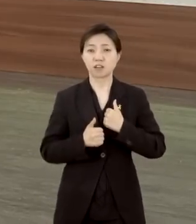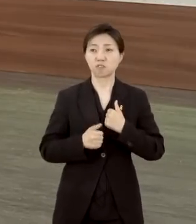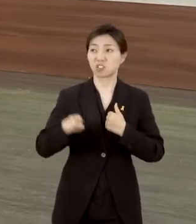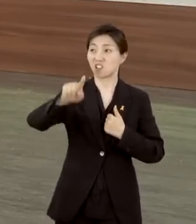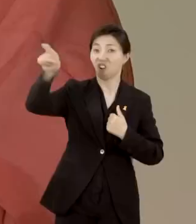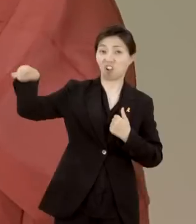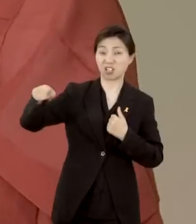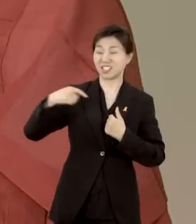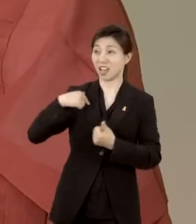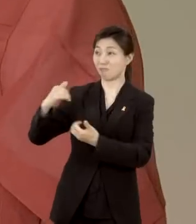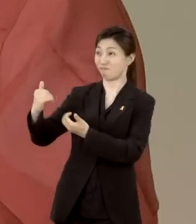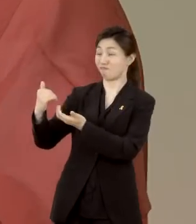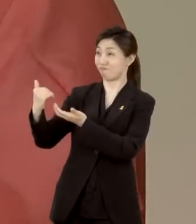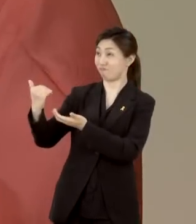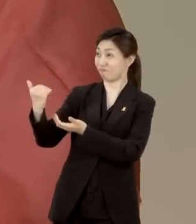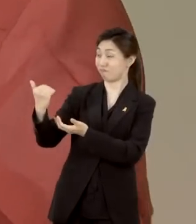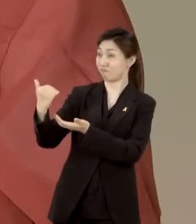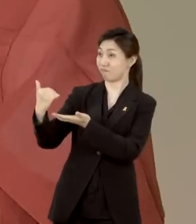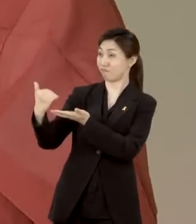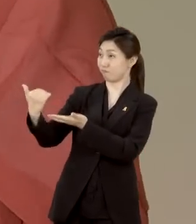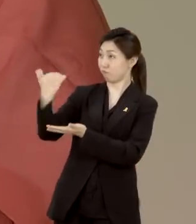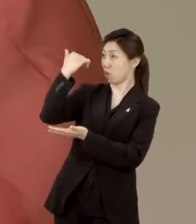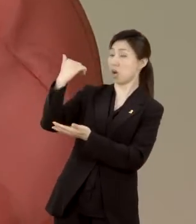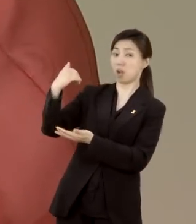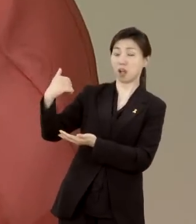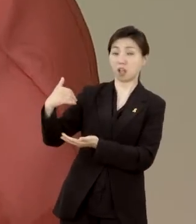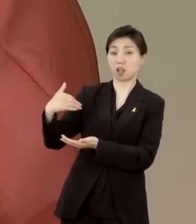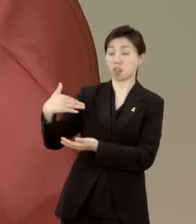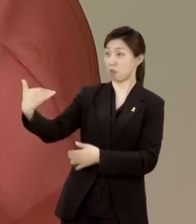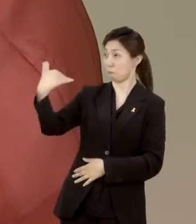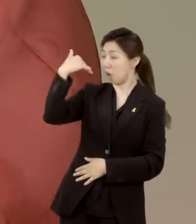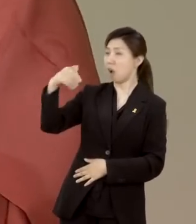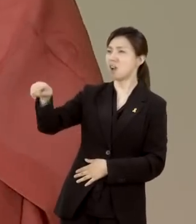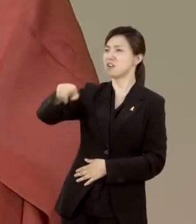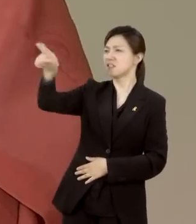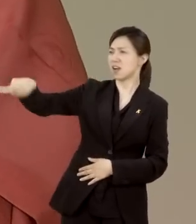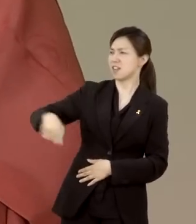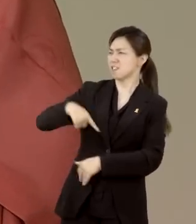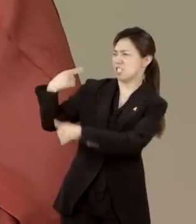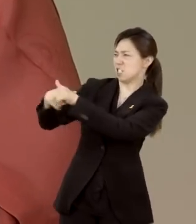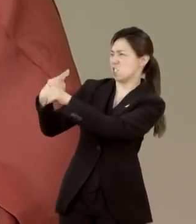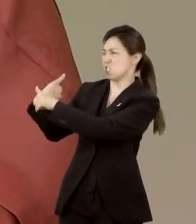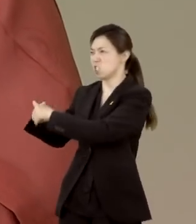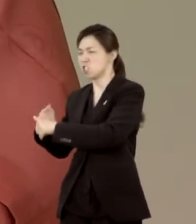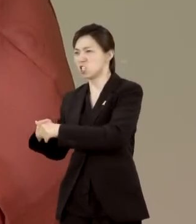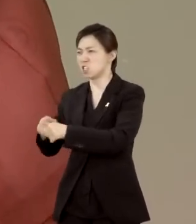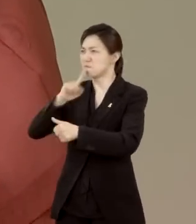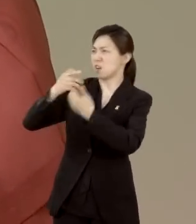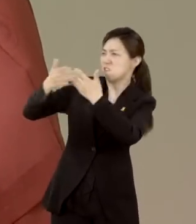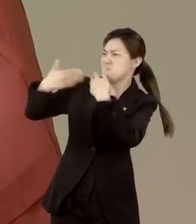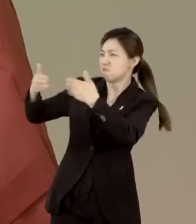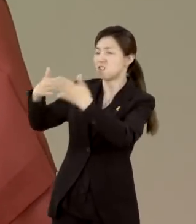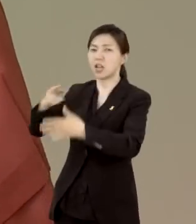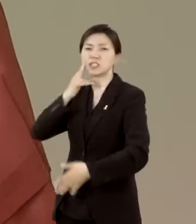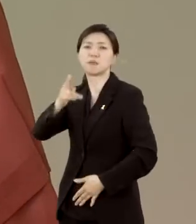거예요 그러면서 그 대중스님들한테 막 욕설을 했대요 막 욕을 퍼부었대요